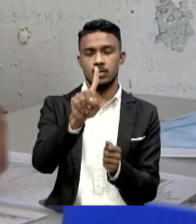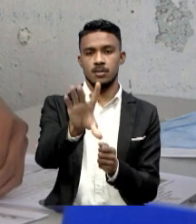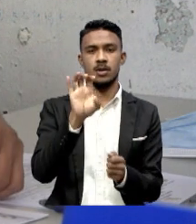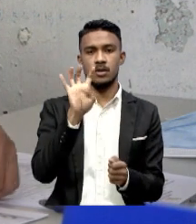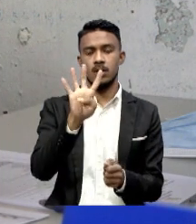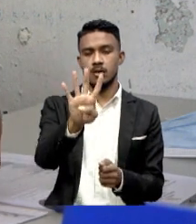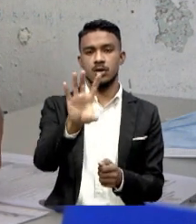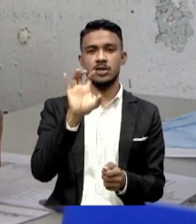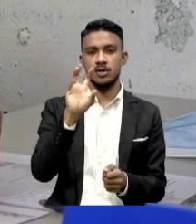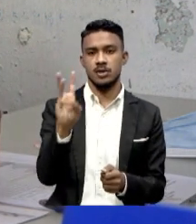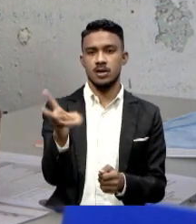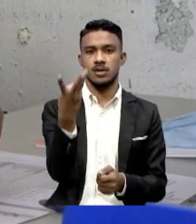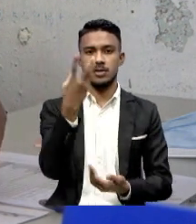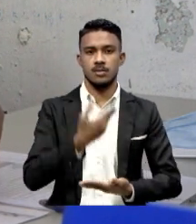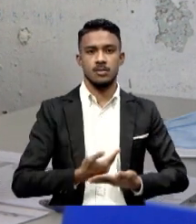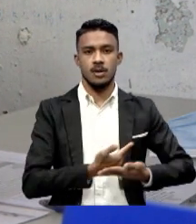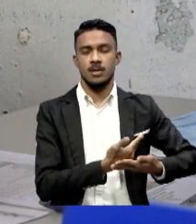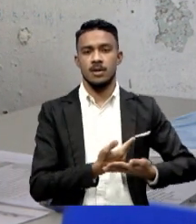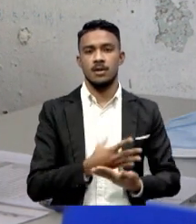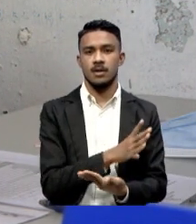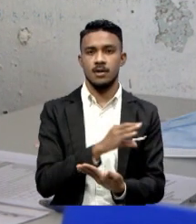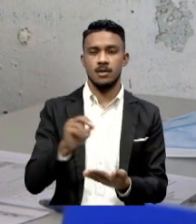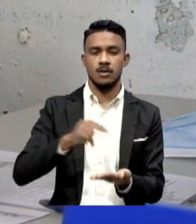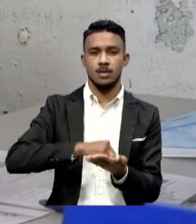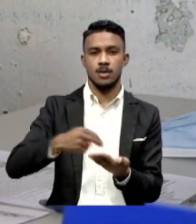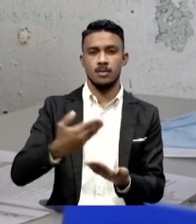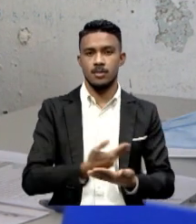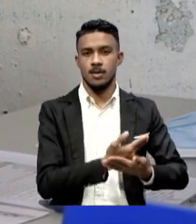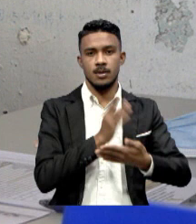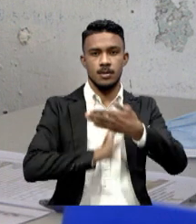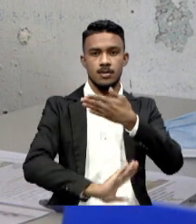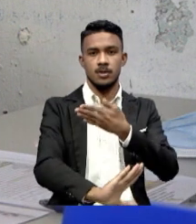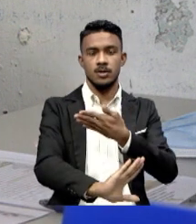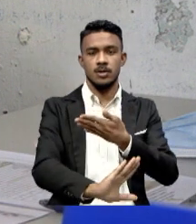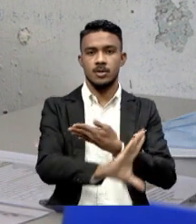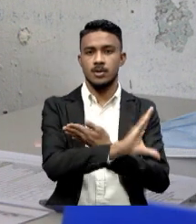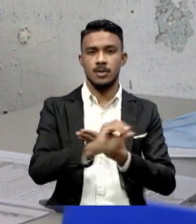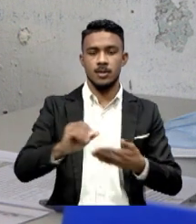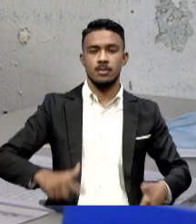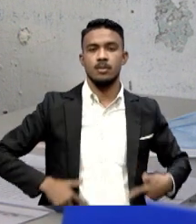1416 bebês. Número BBNB MacMorris, no Dada IS,